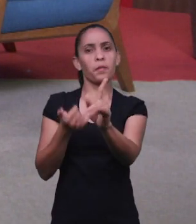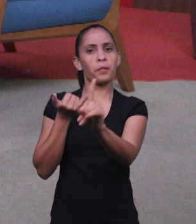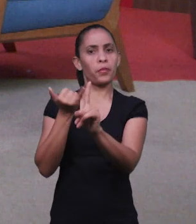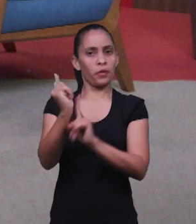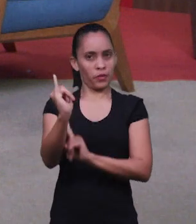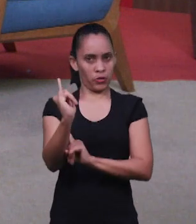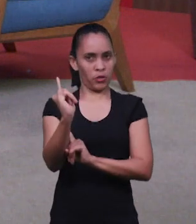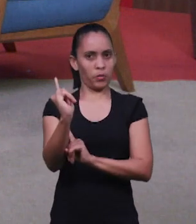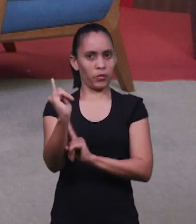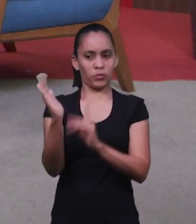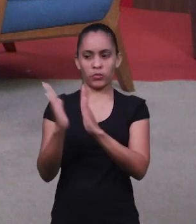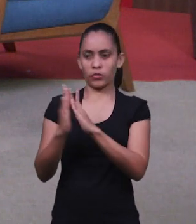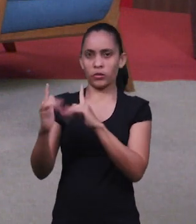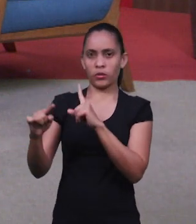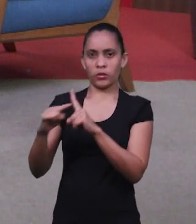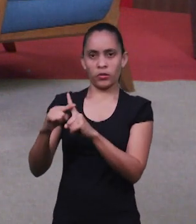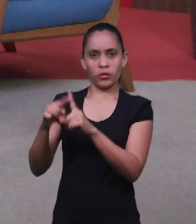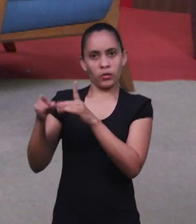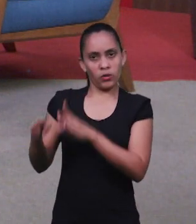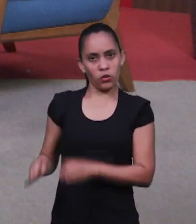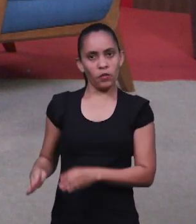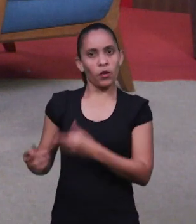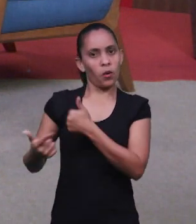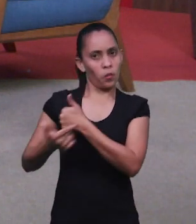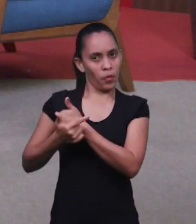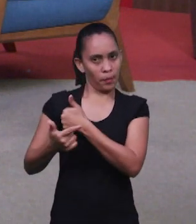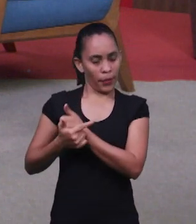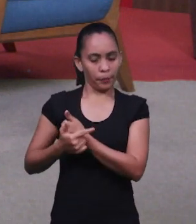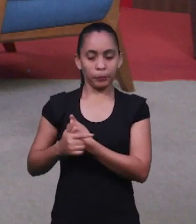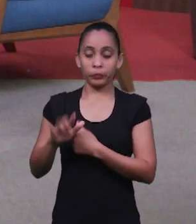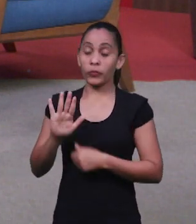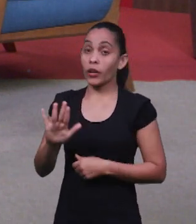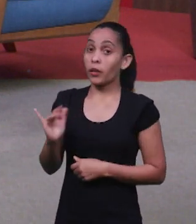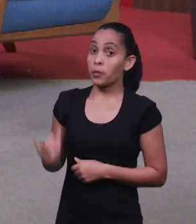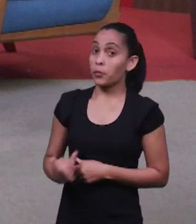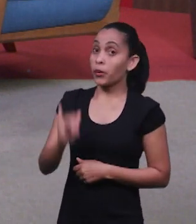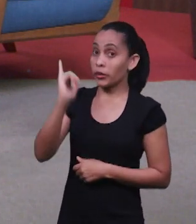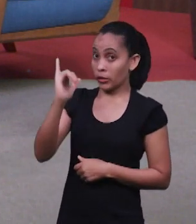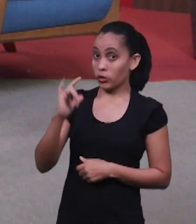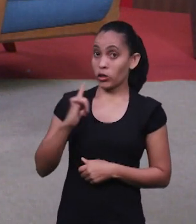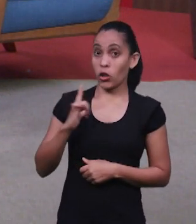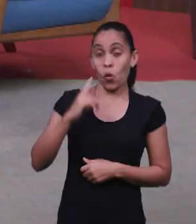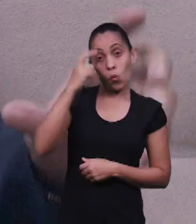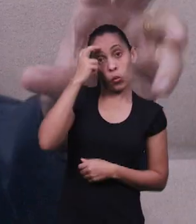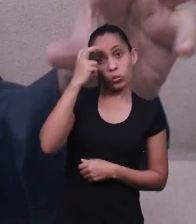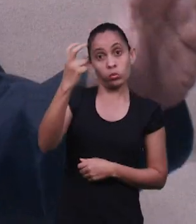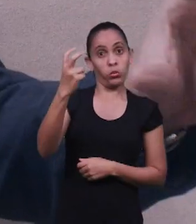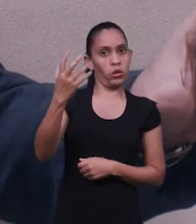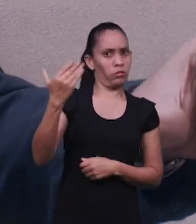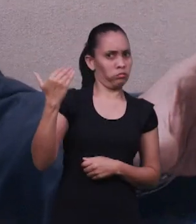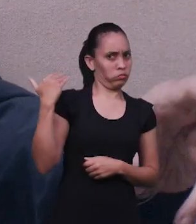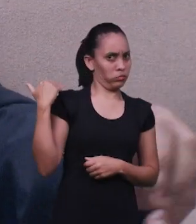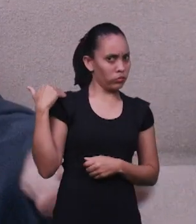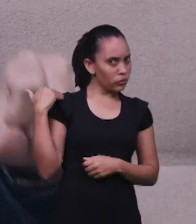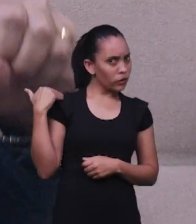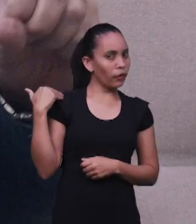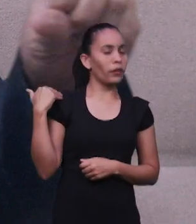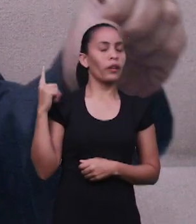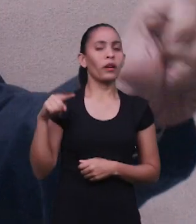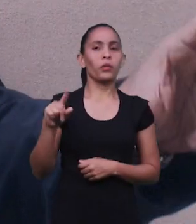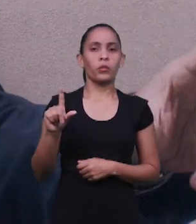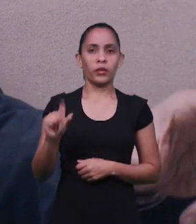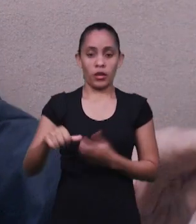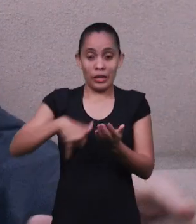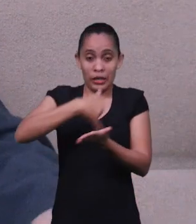de l'Église. Il y a un détail important, c'était culturel à cette époque, c'est que